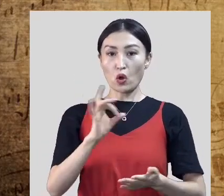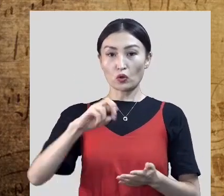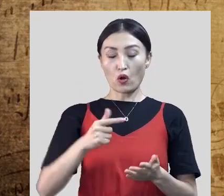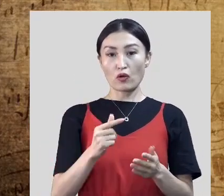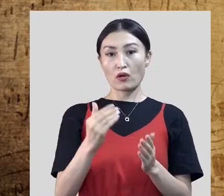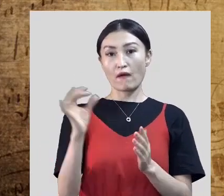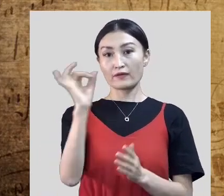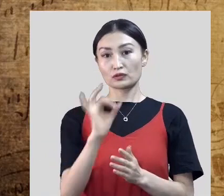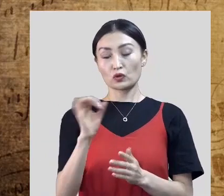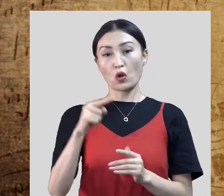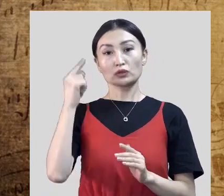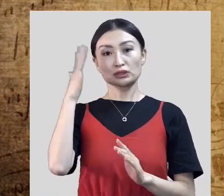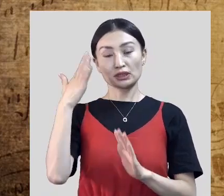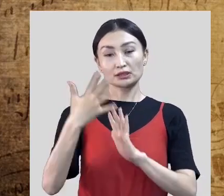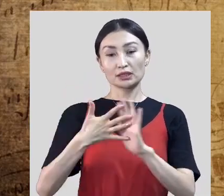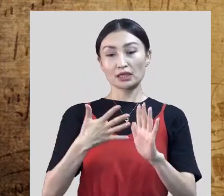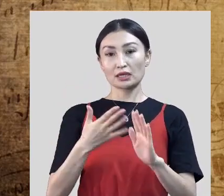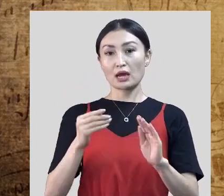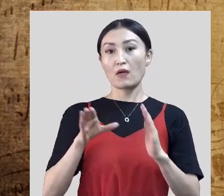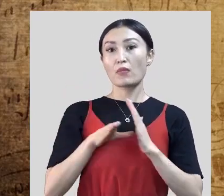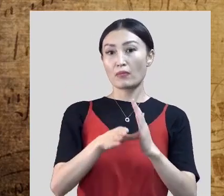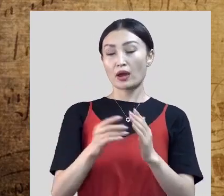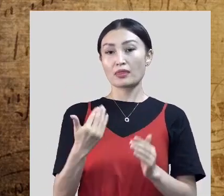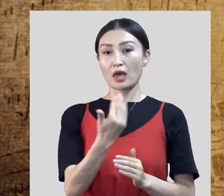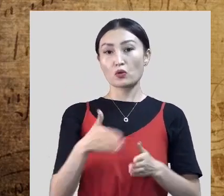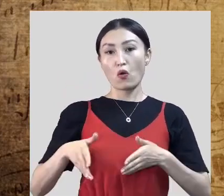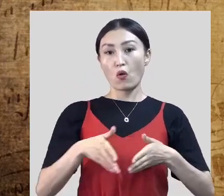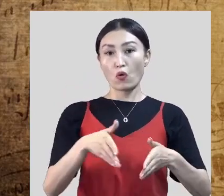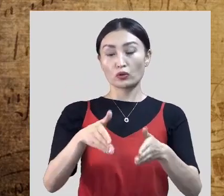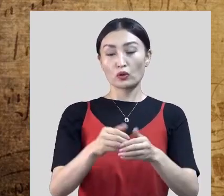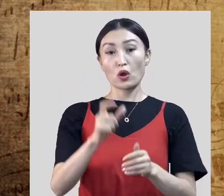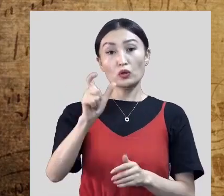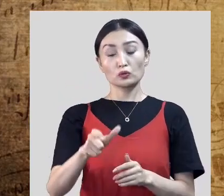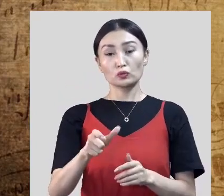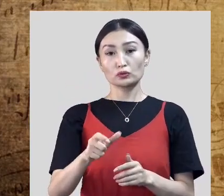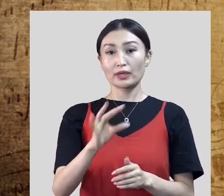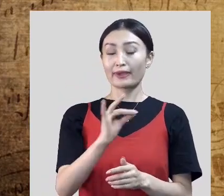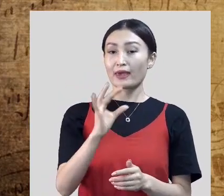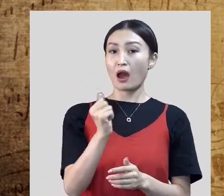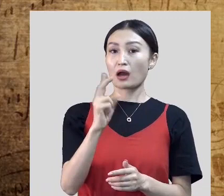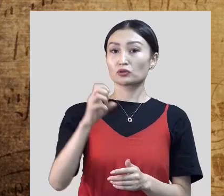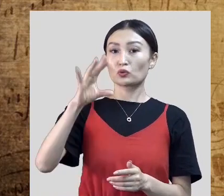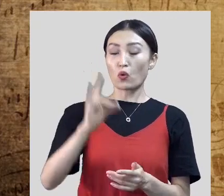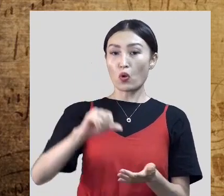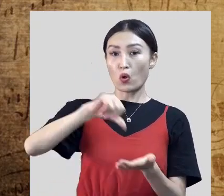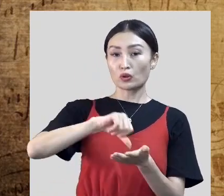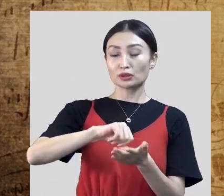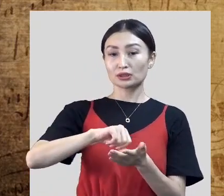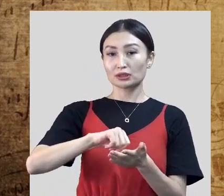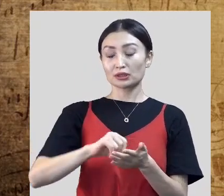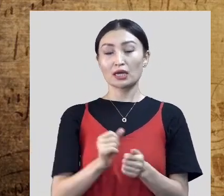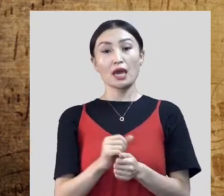истории. Он сознательно или невольно воздействует на ее ход. Люди одновременно и актеры, авторы великой драмы